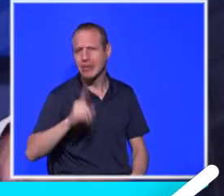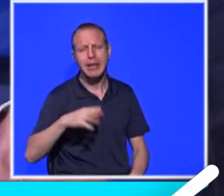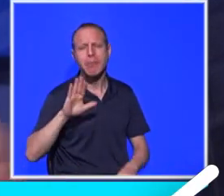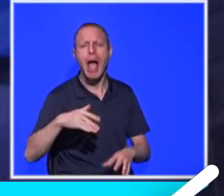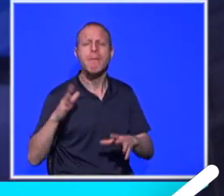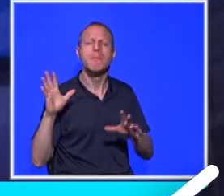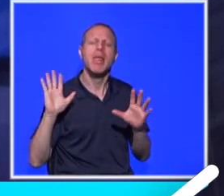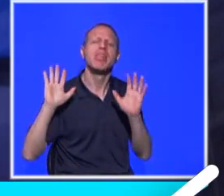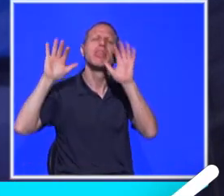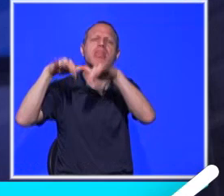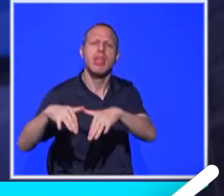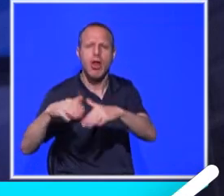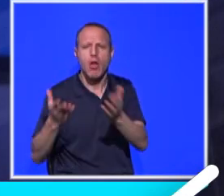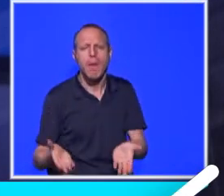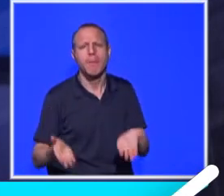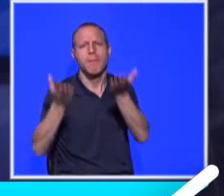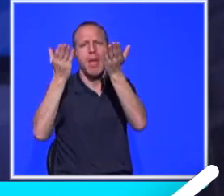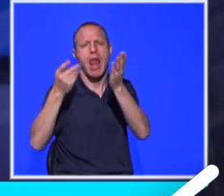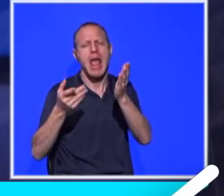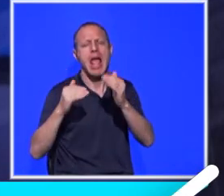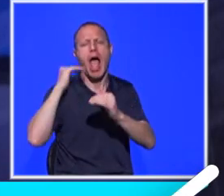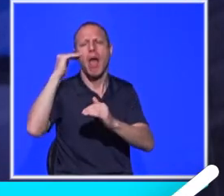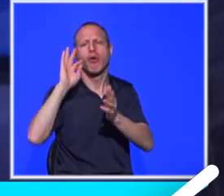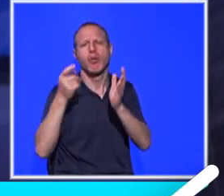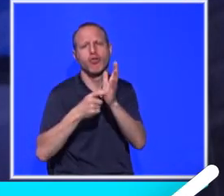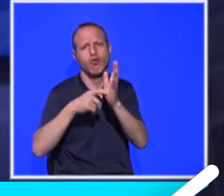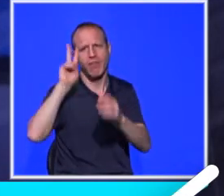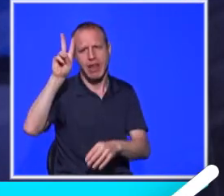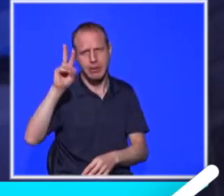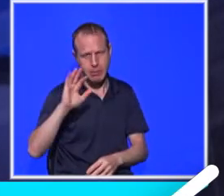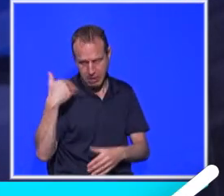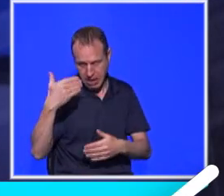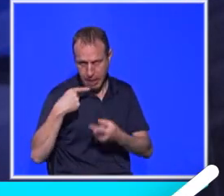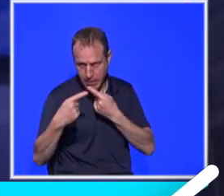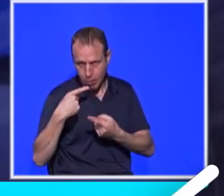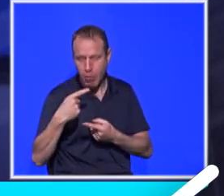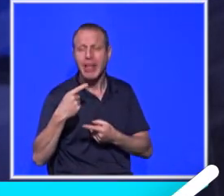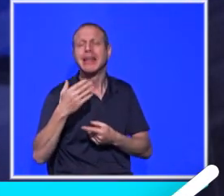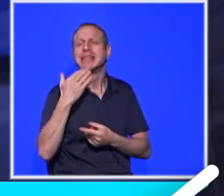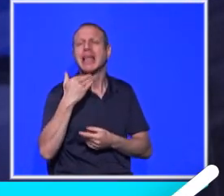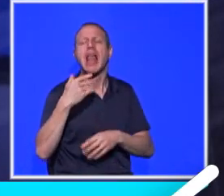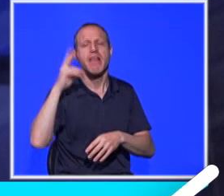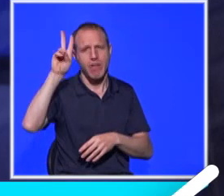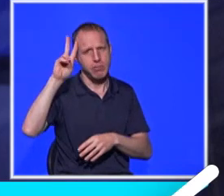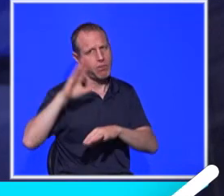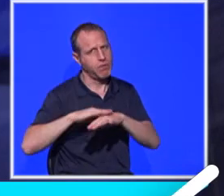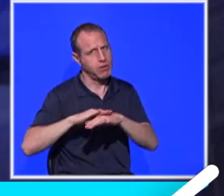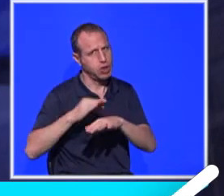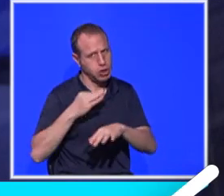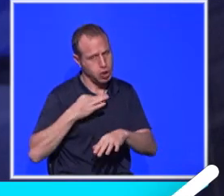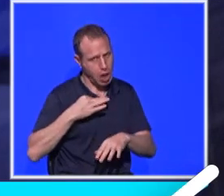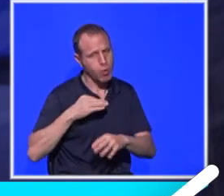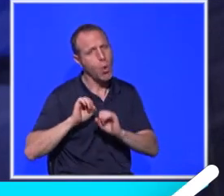נטל. שמעלה את הסף של הדרשות של הפלסטינים. אם יהיה מסע ומתן ישראלי-פלסטיני, תפקידנו זה לתמוך במסע ומתן